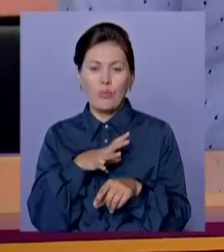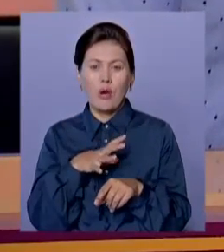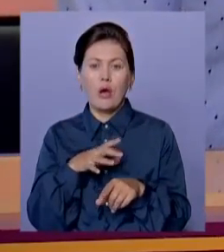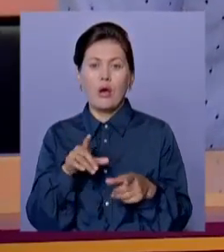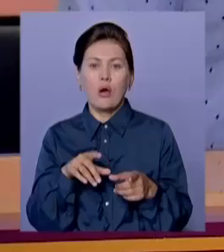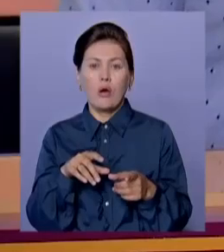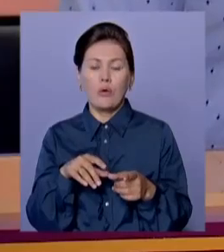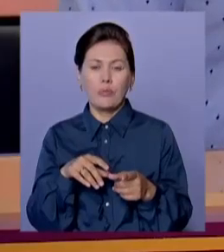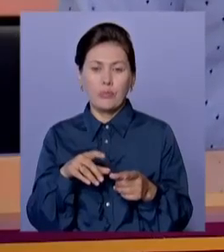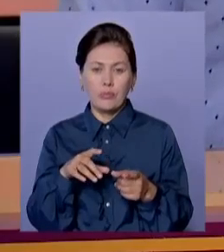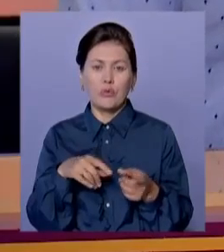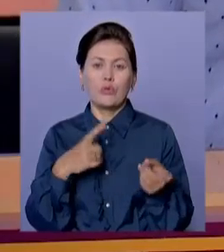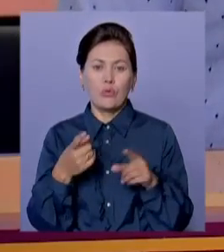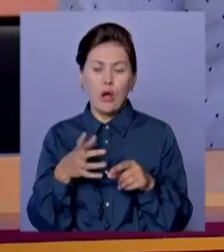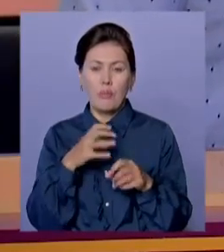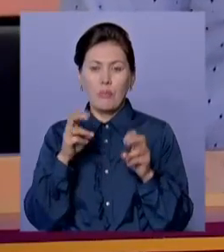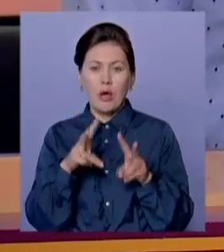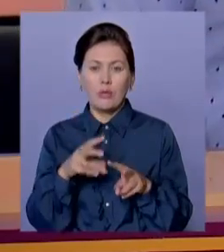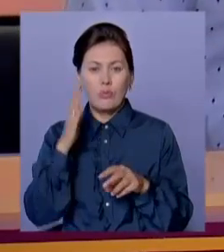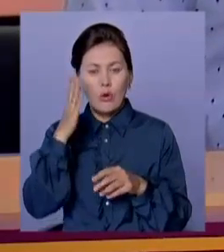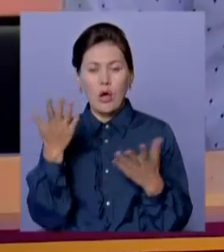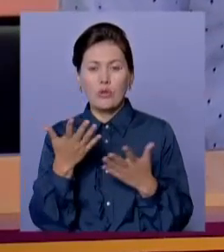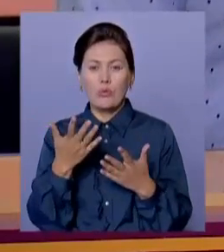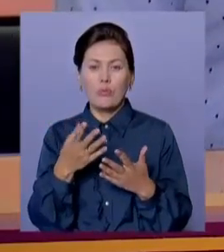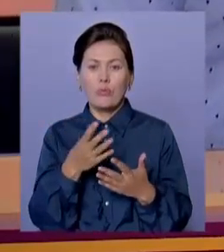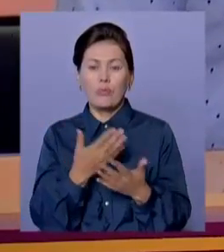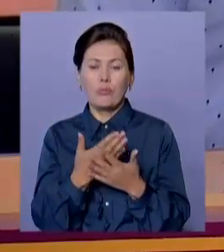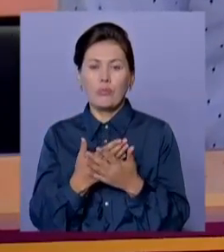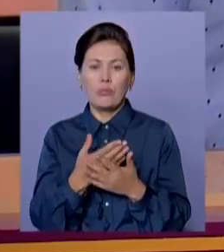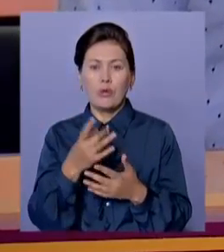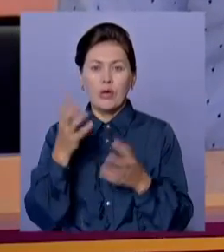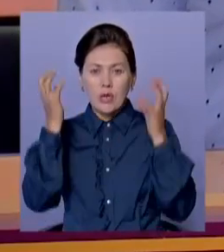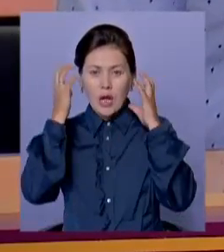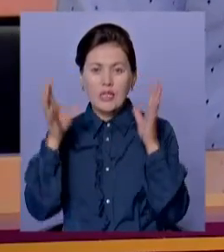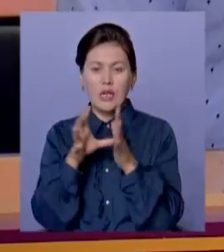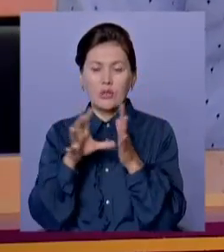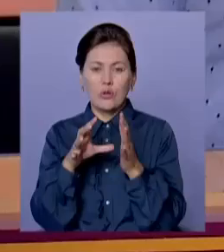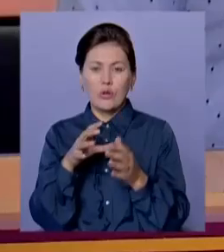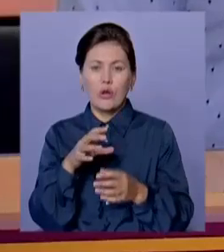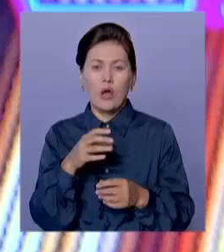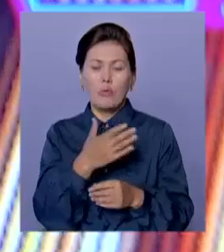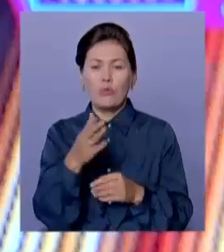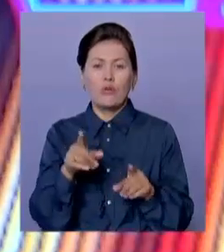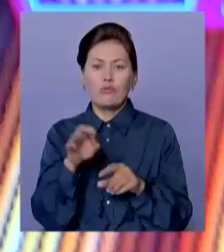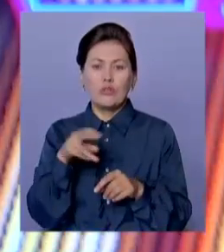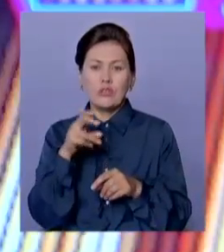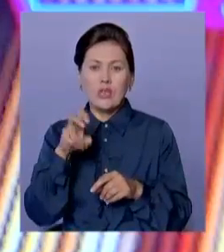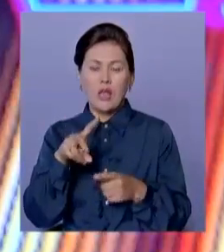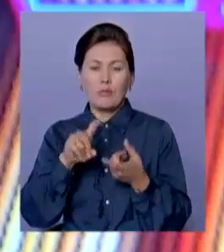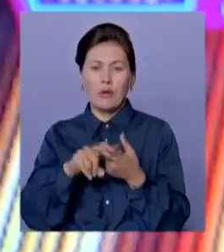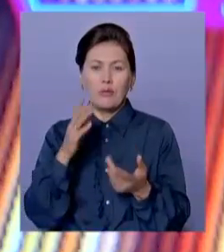3-ші курсқа енді барасыз. Мамандықтарыңыз болашақта кім болады? Радиоэлектроника ғой. Осы енді бір футзалмен байланысы бар